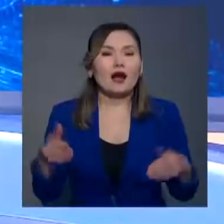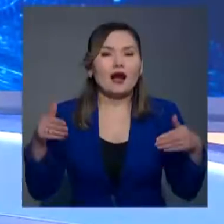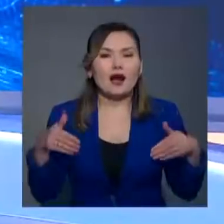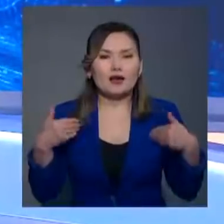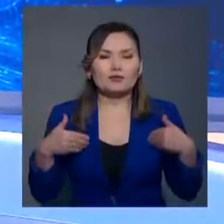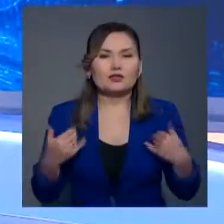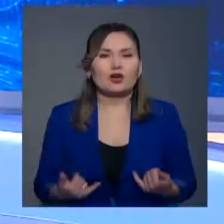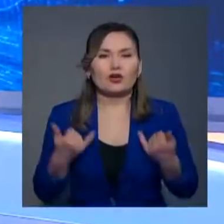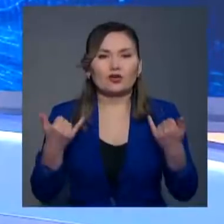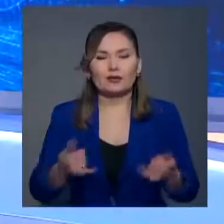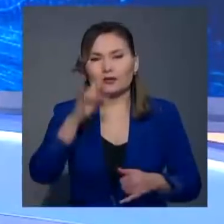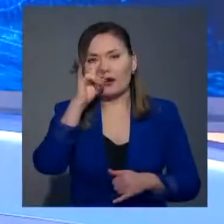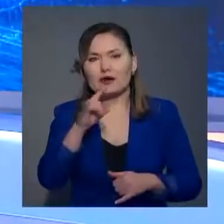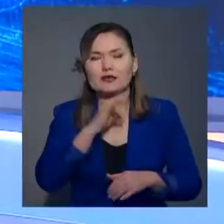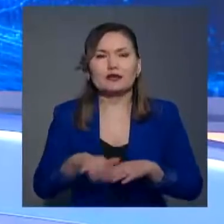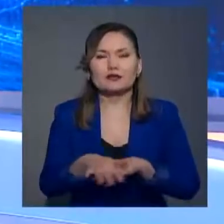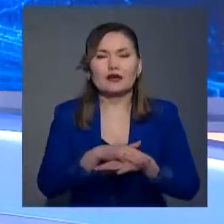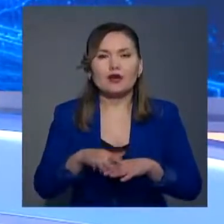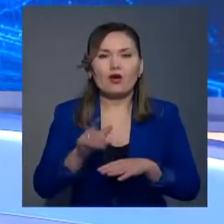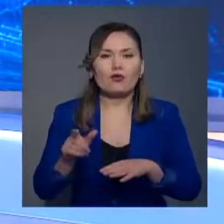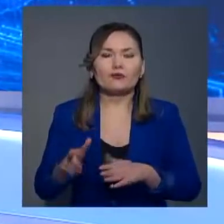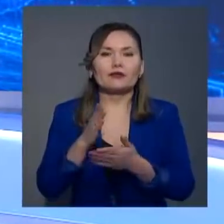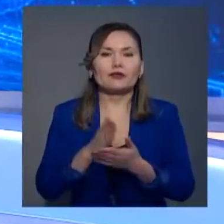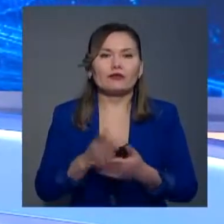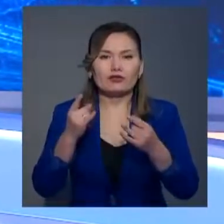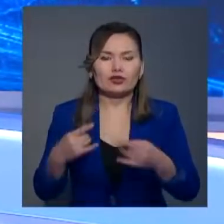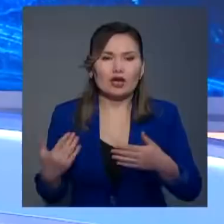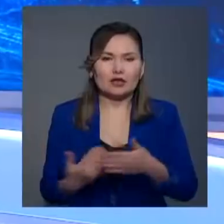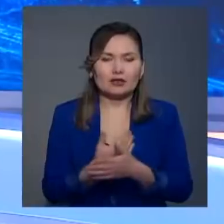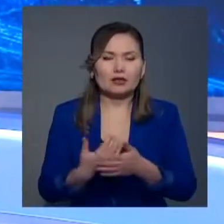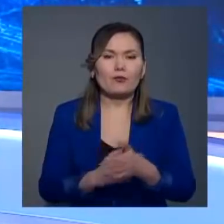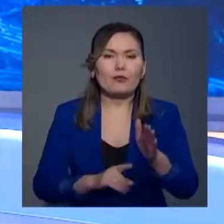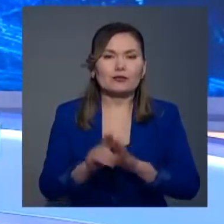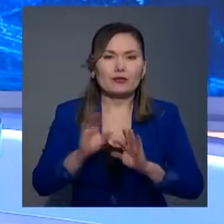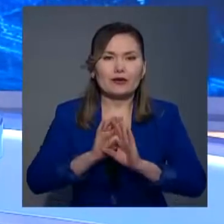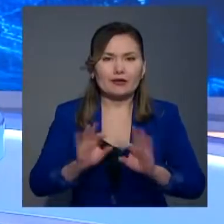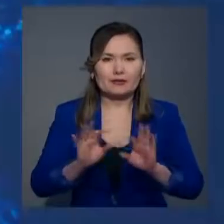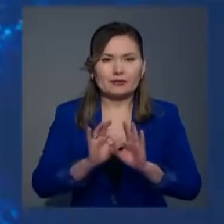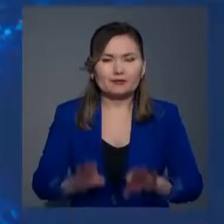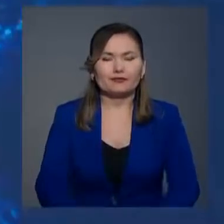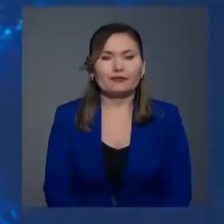Армысыздар, тікелей эфирде жаңалықтар. Студияда Әнуарбек Жәлел және сурдо аудармашы Самал Жантемір.